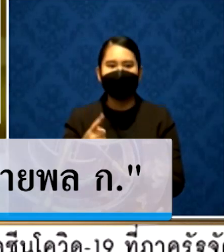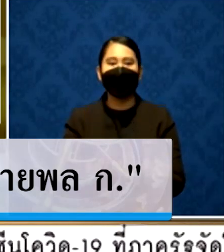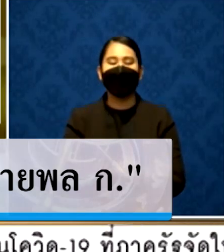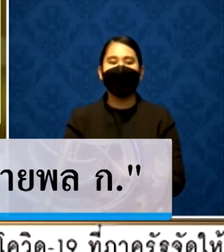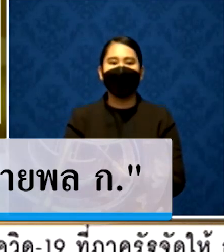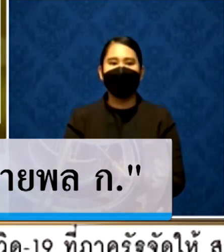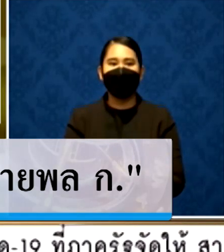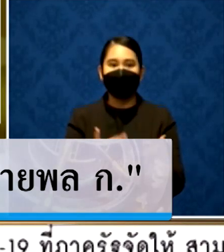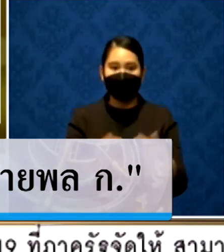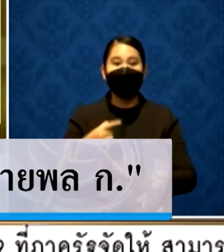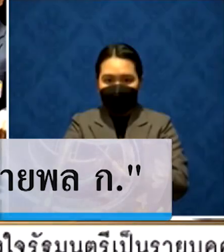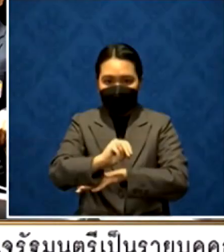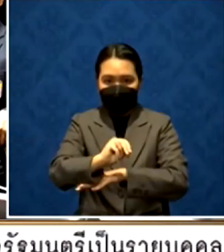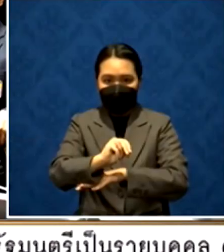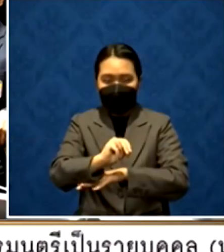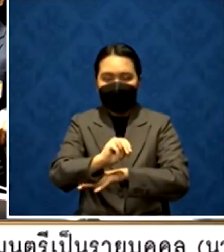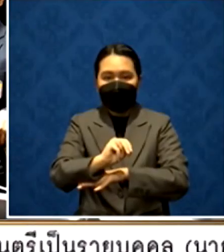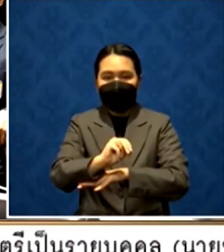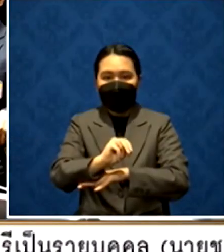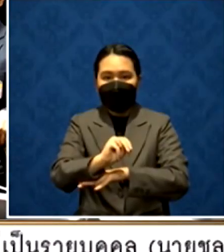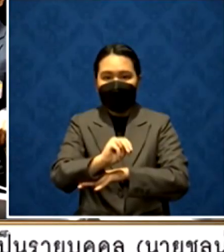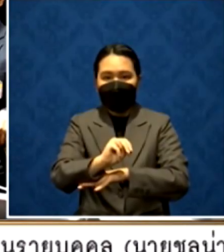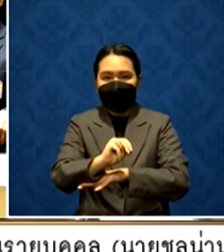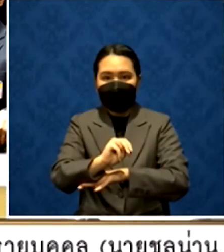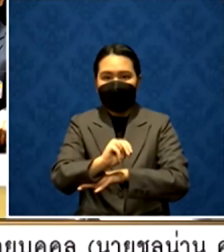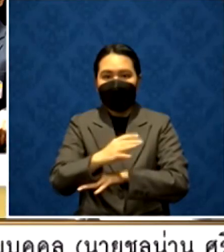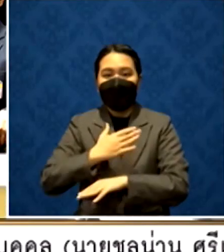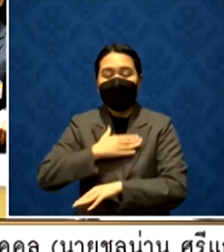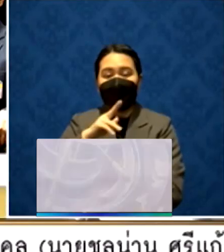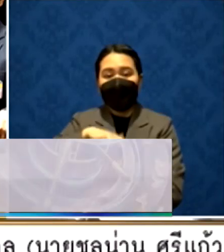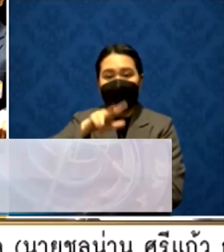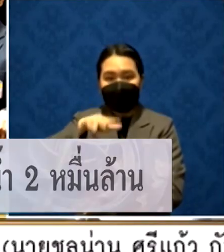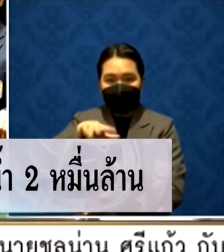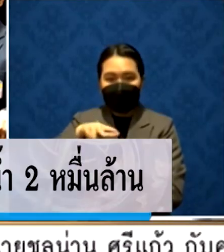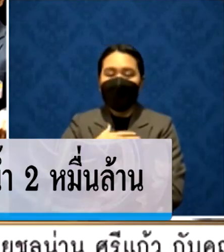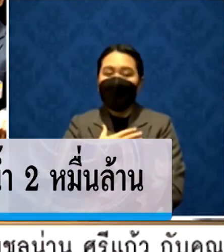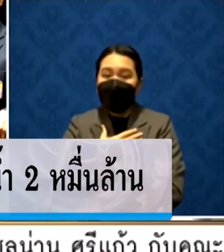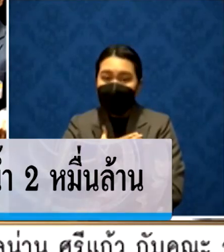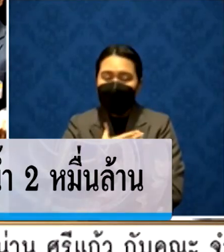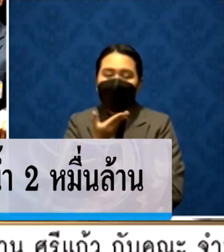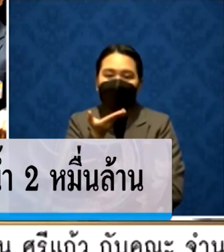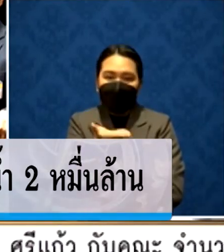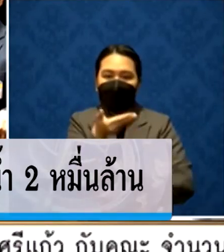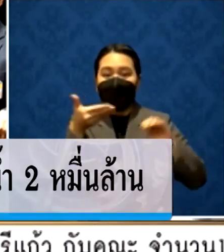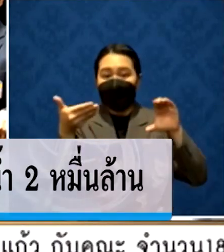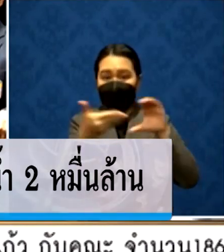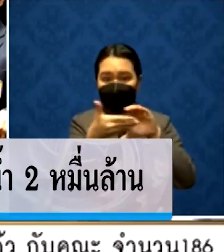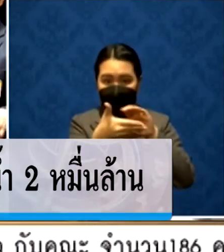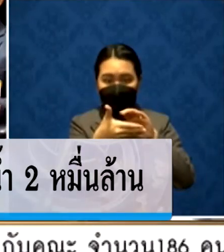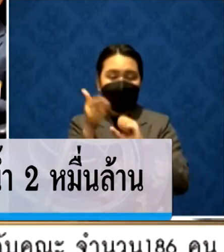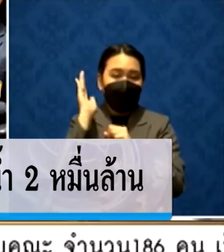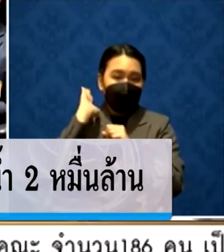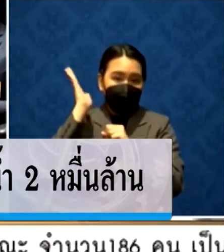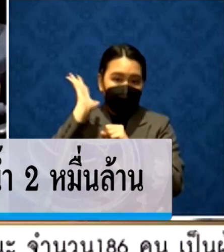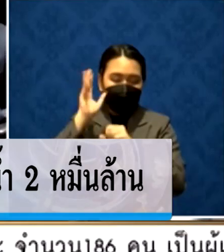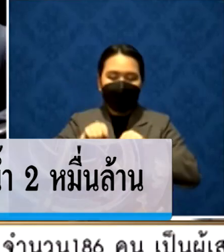ฉก็คือคุณยุทธพงศ์จรัสเสถียรสส.พรรคเพื่อไทยก็อภิปรายเรื่องของการจัดซื้อเรือดำน้ำมาอีก